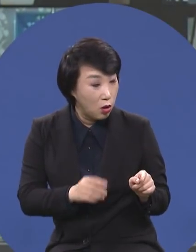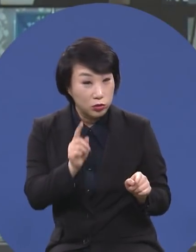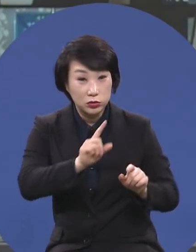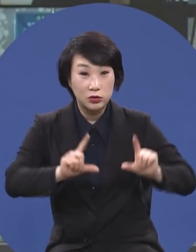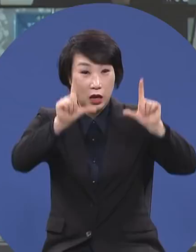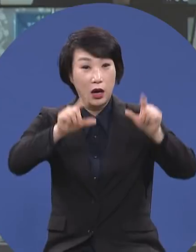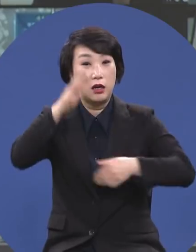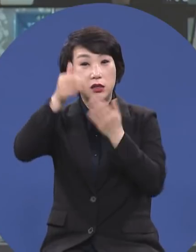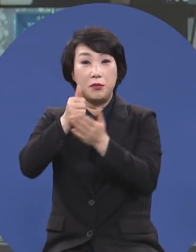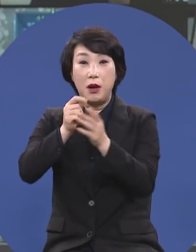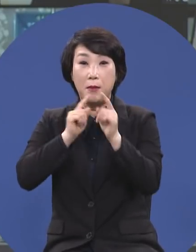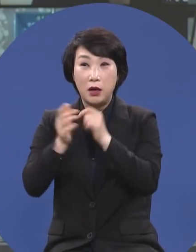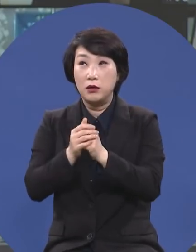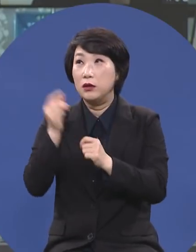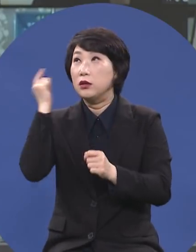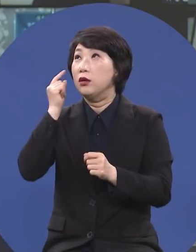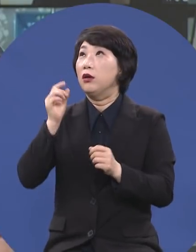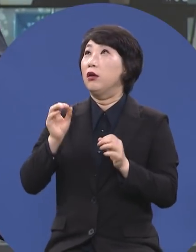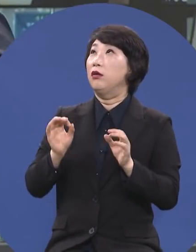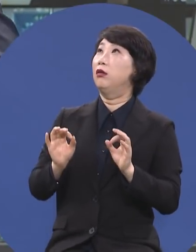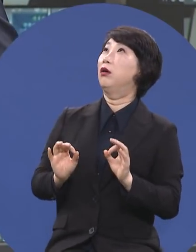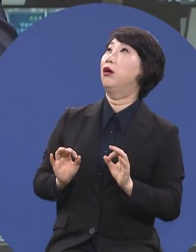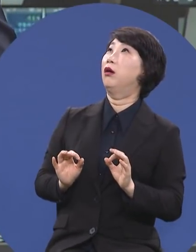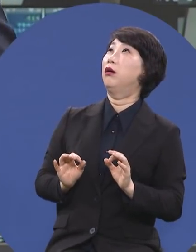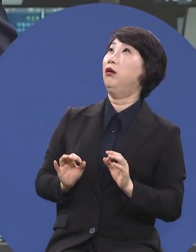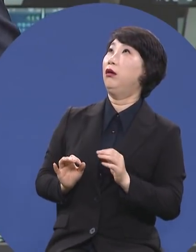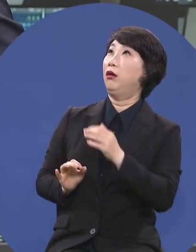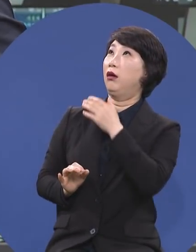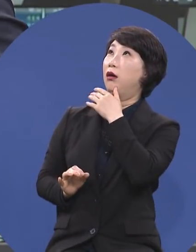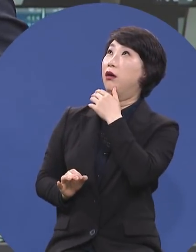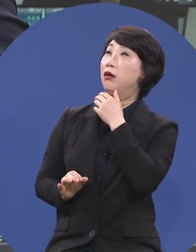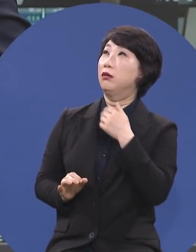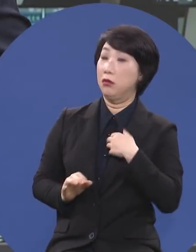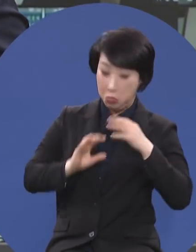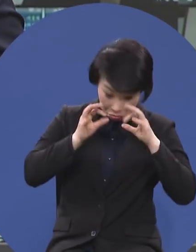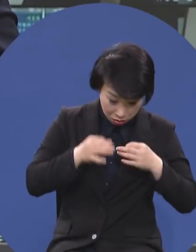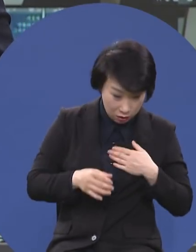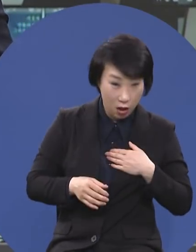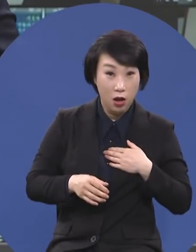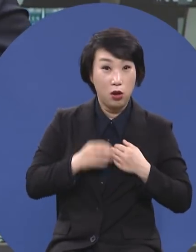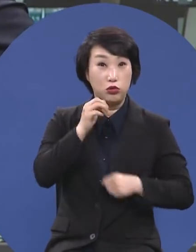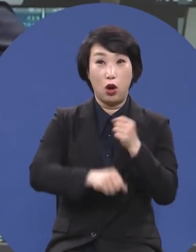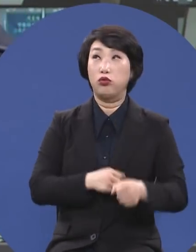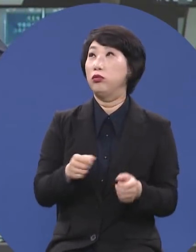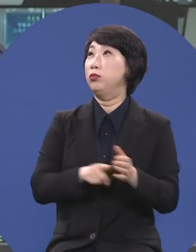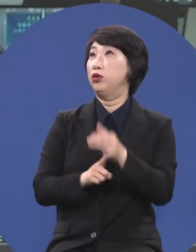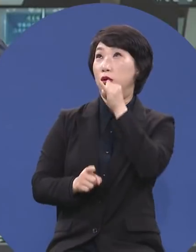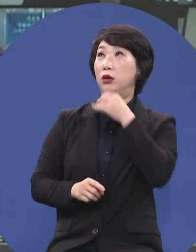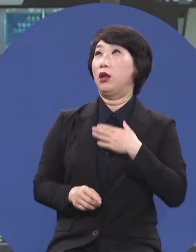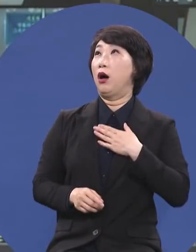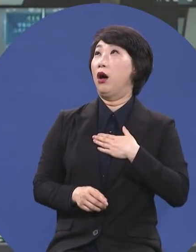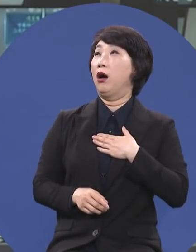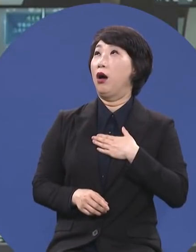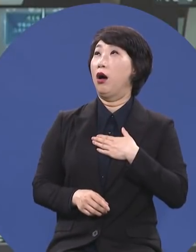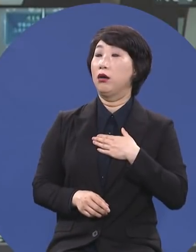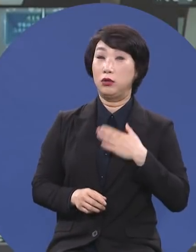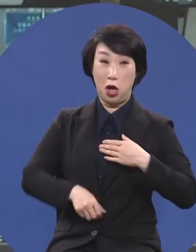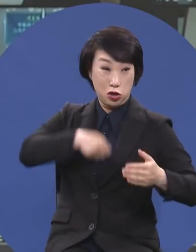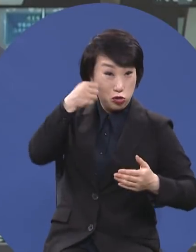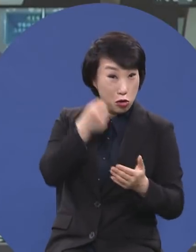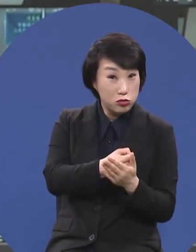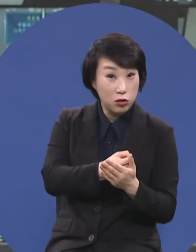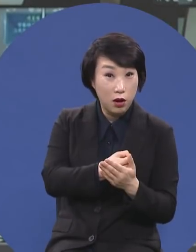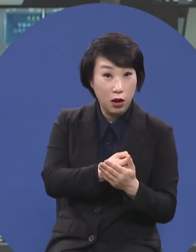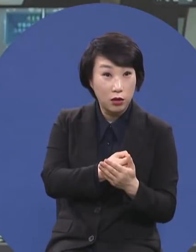날 하나님 말씀을 듣는 순간에 나는 내 마음대로 믿었네. 내가